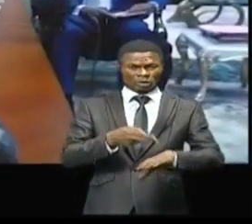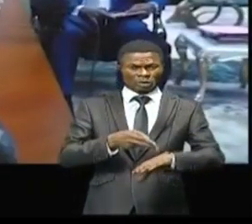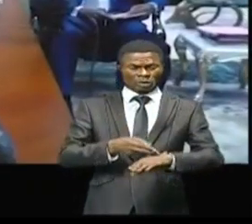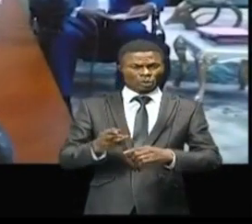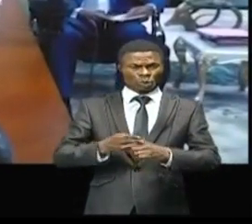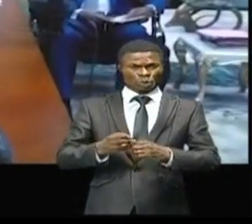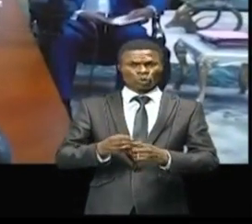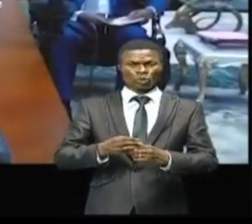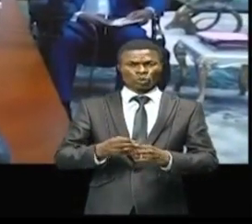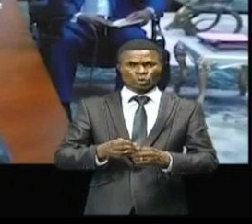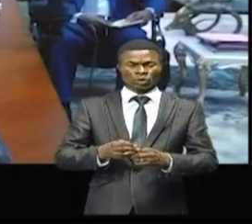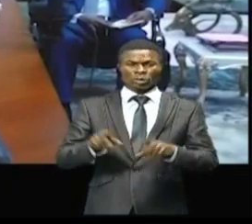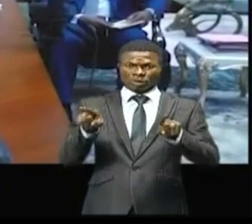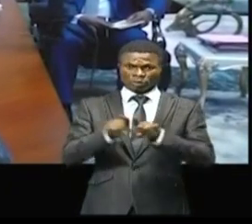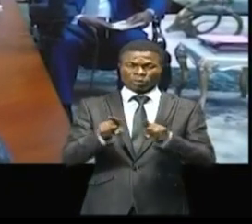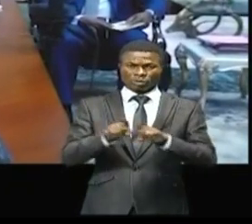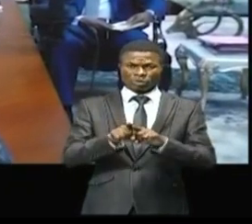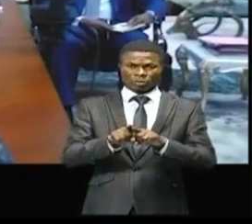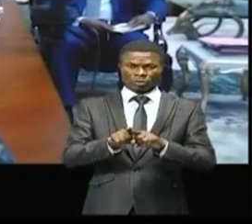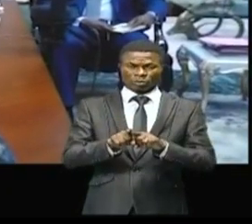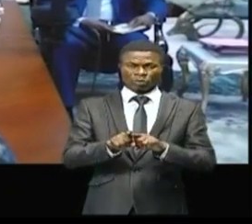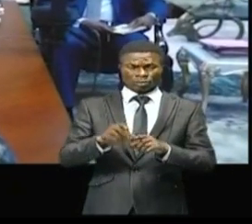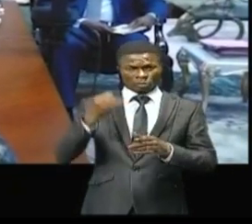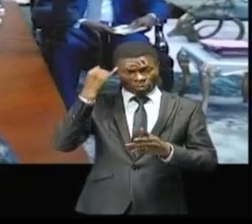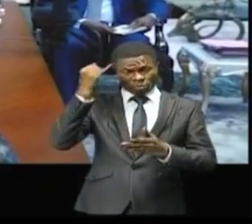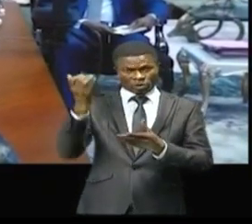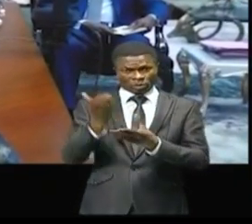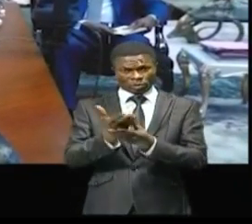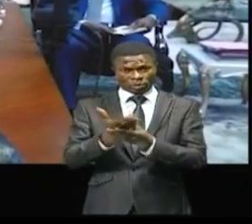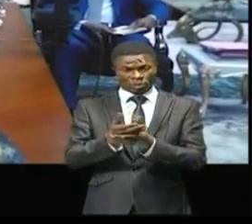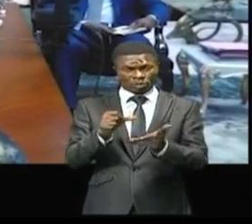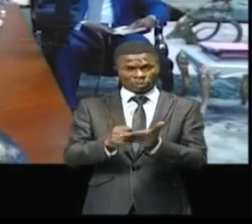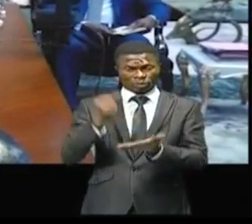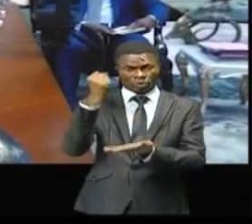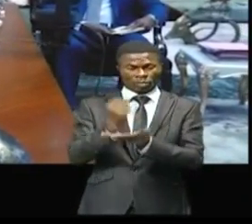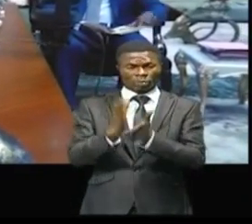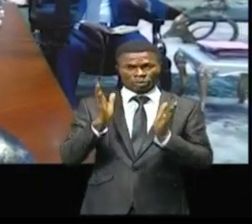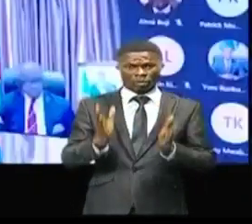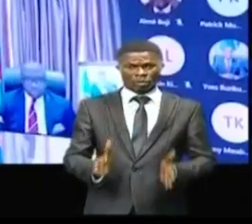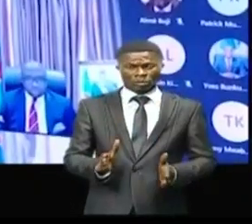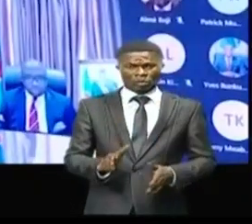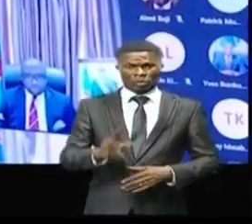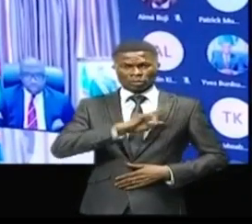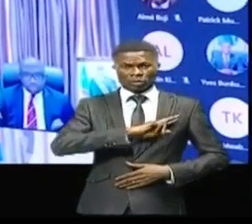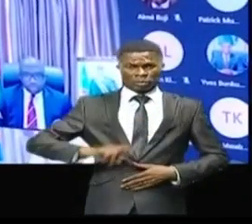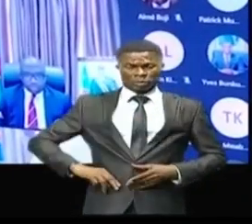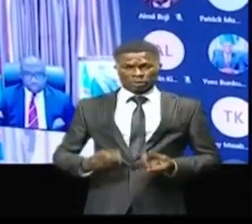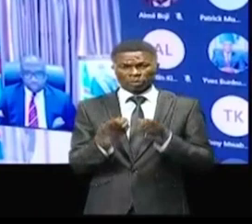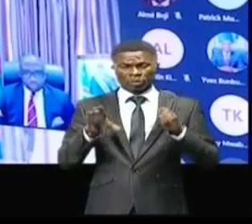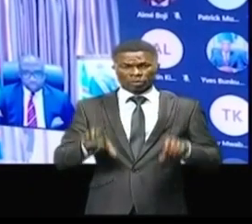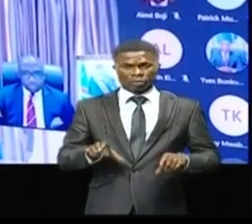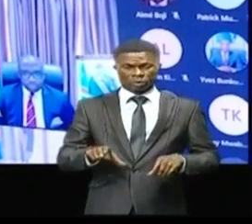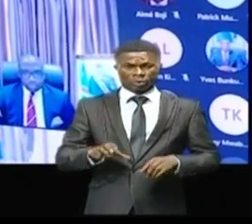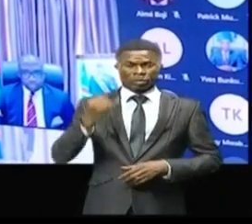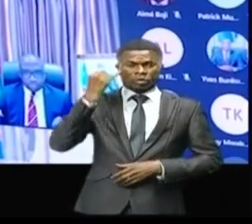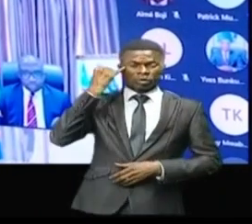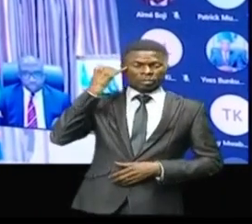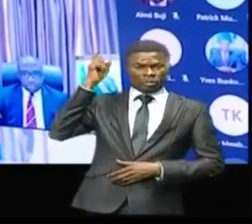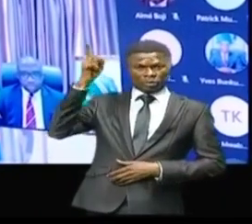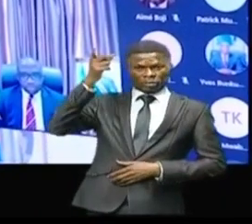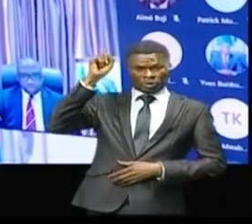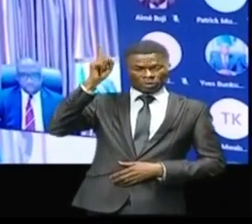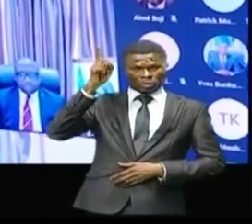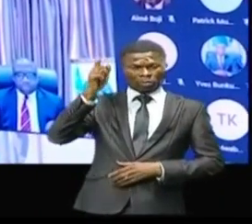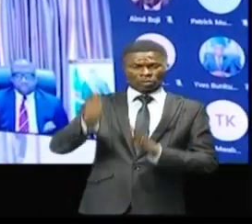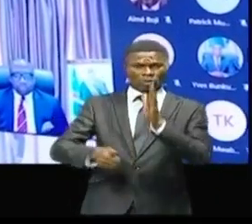raisonnable conformément au contenu de la lettre de l'ambassadeur de la République démocratique du Congo à l'Inde du premier